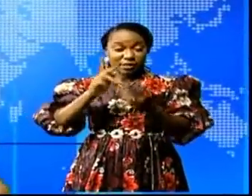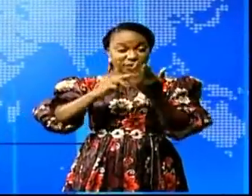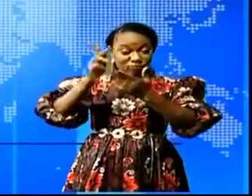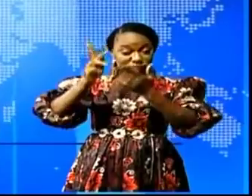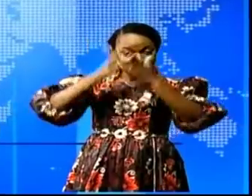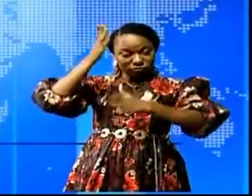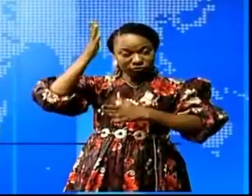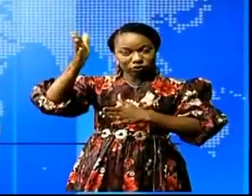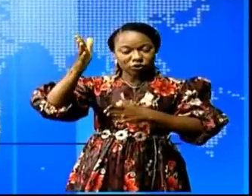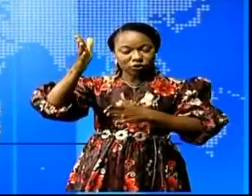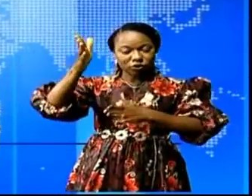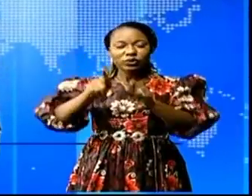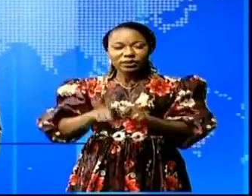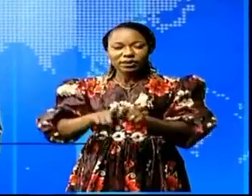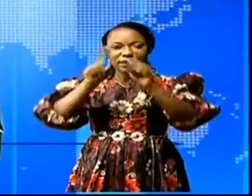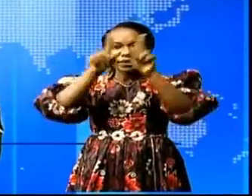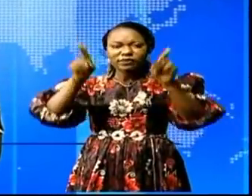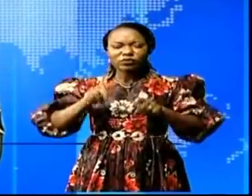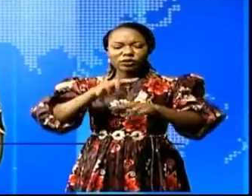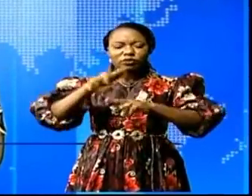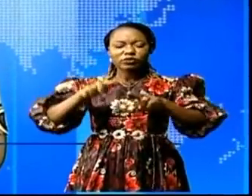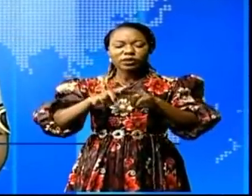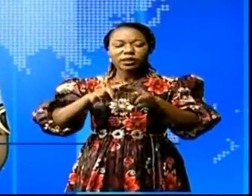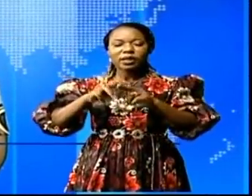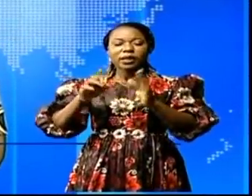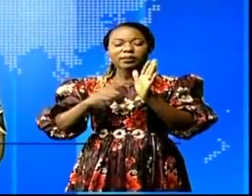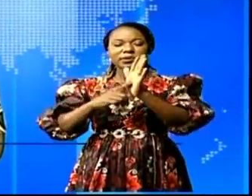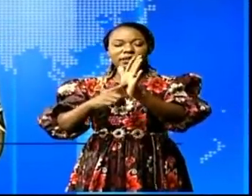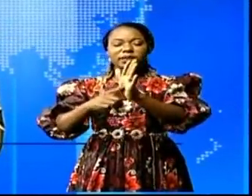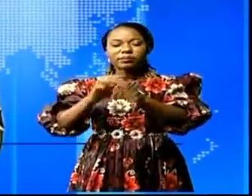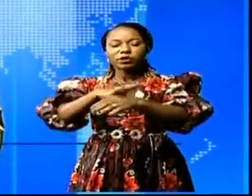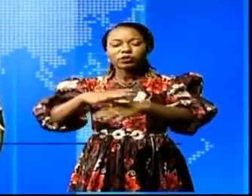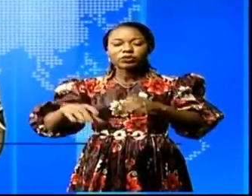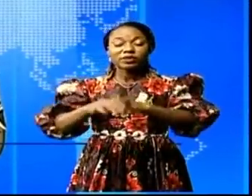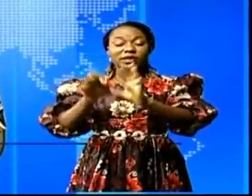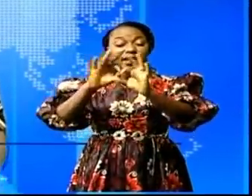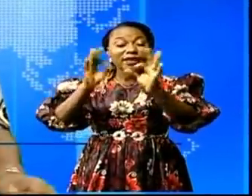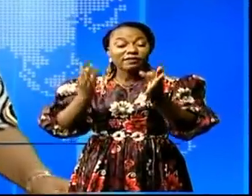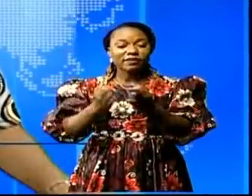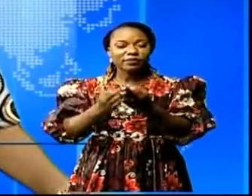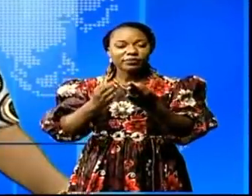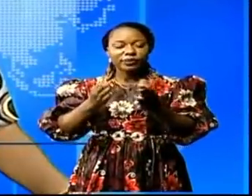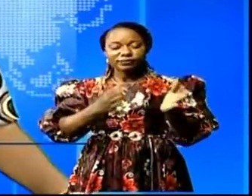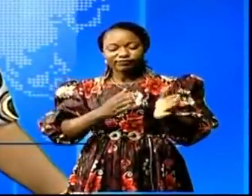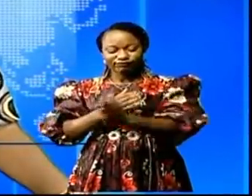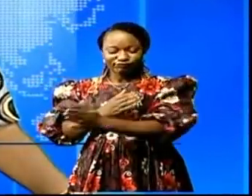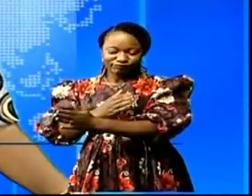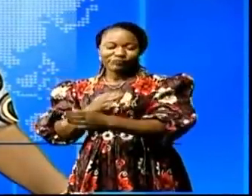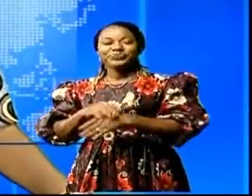obsèques, la RTNC présente ses condoléances à sa famille biologique.